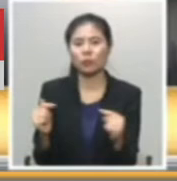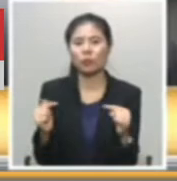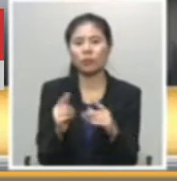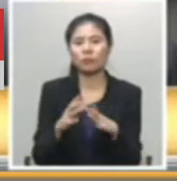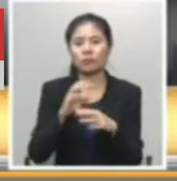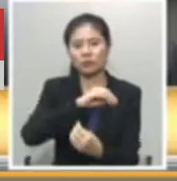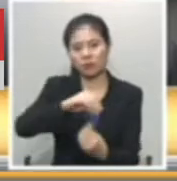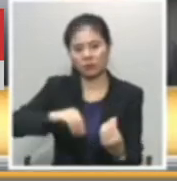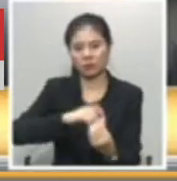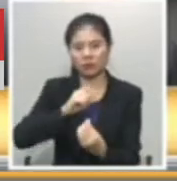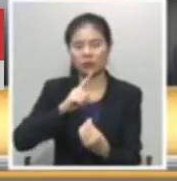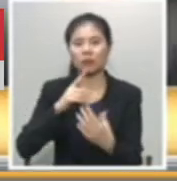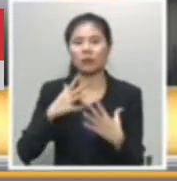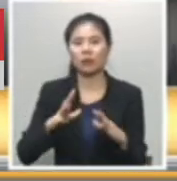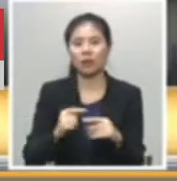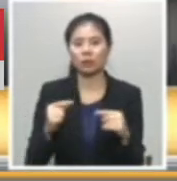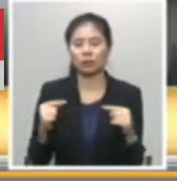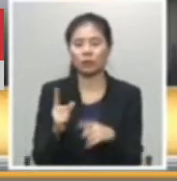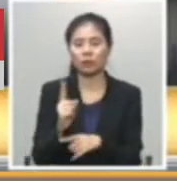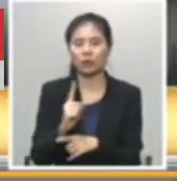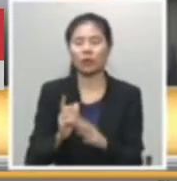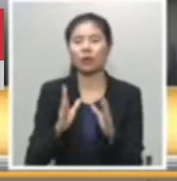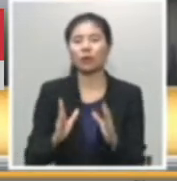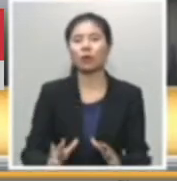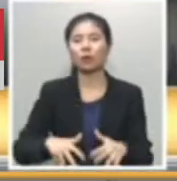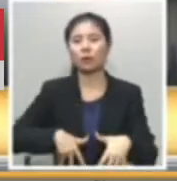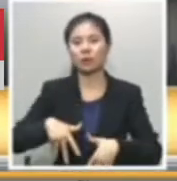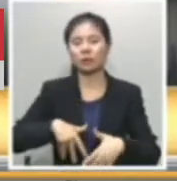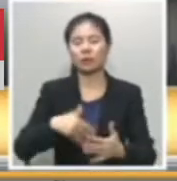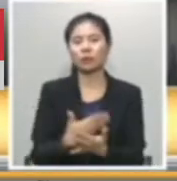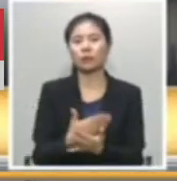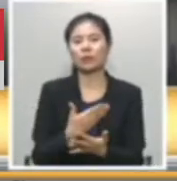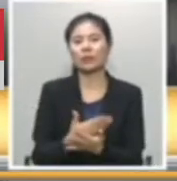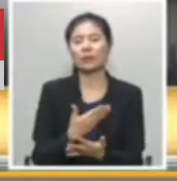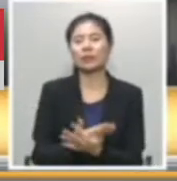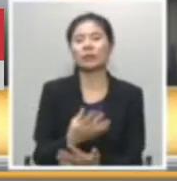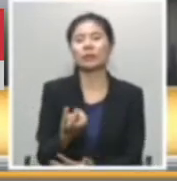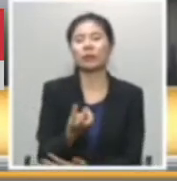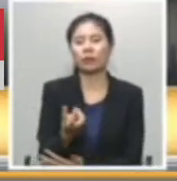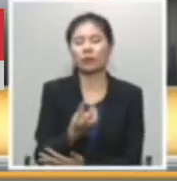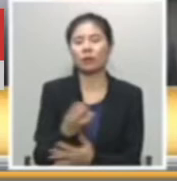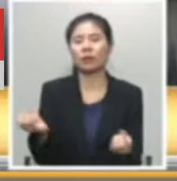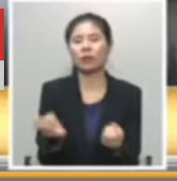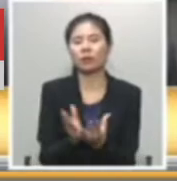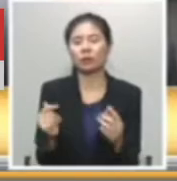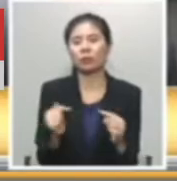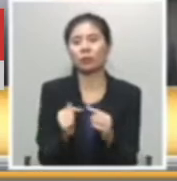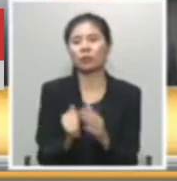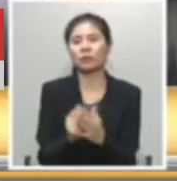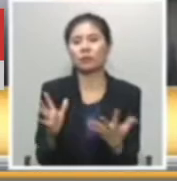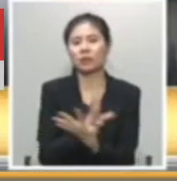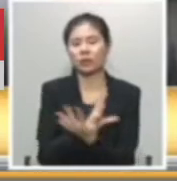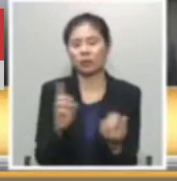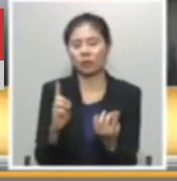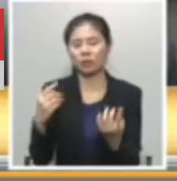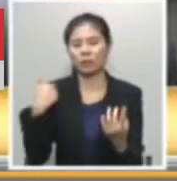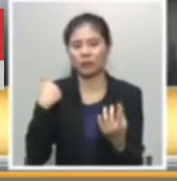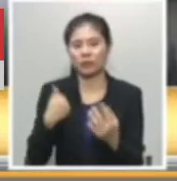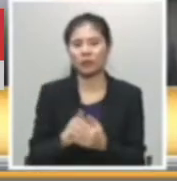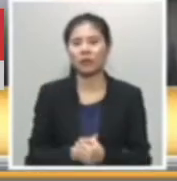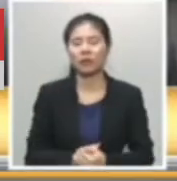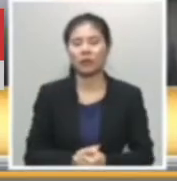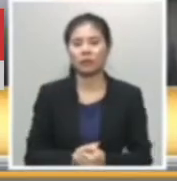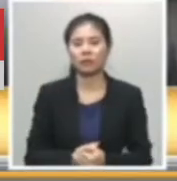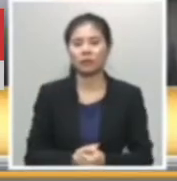วเนี่ยนะครับแน่นอนครับพี่น้องประชาชนมีรายได้ลดลงก็จะส่งผลกระทบทางสังคมท่านประธาน